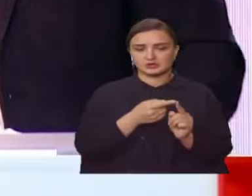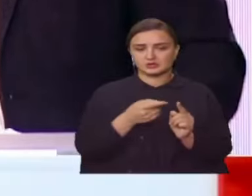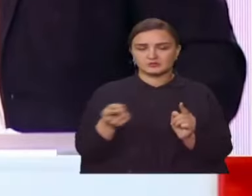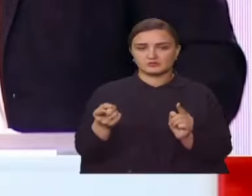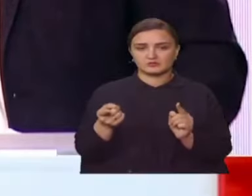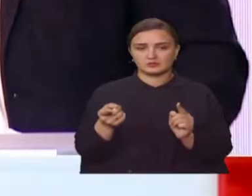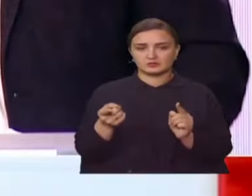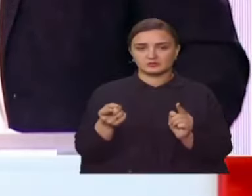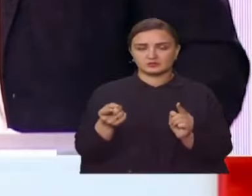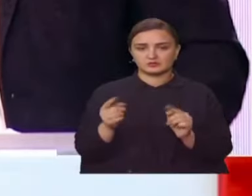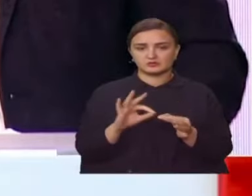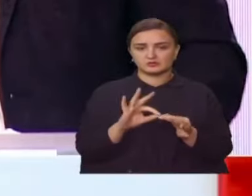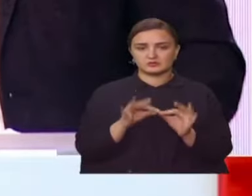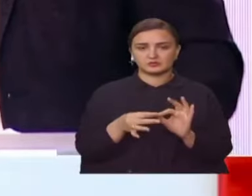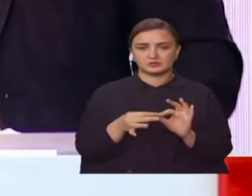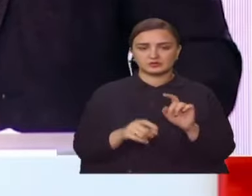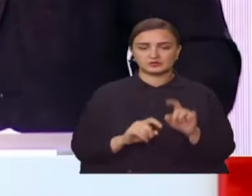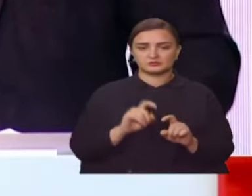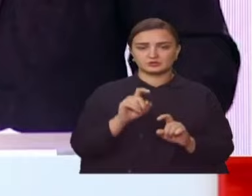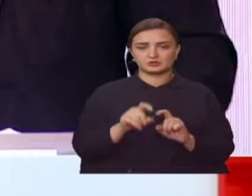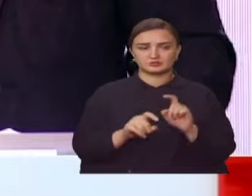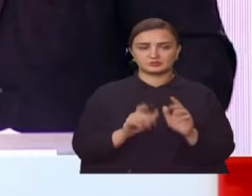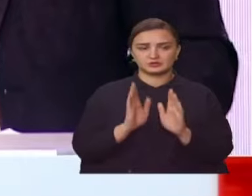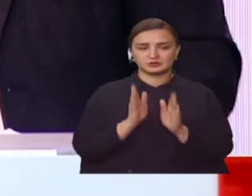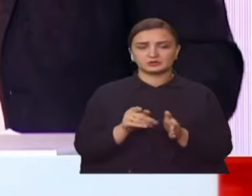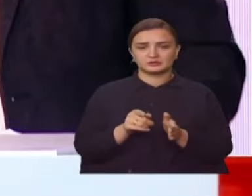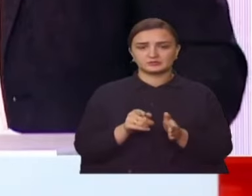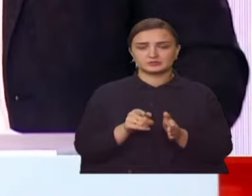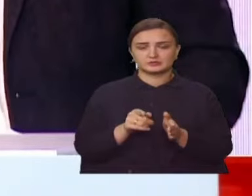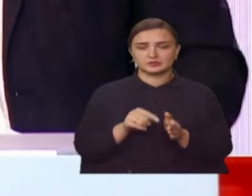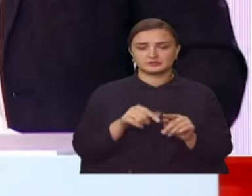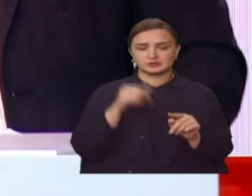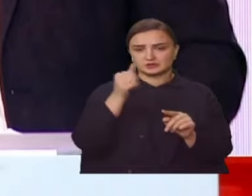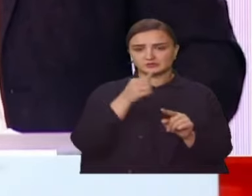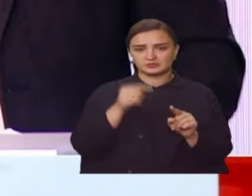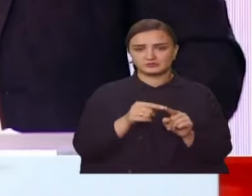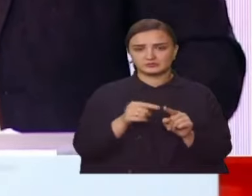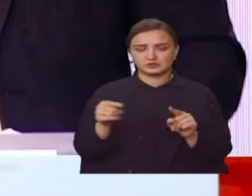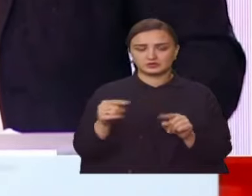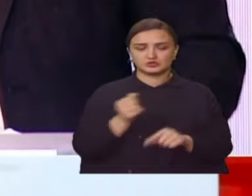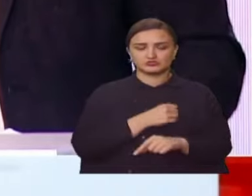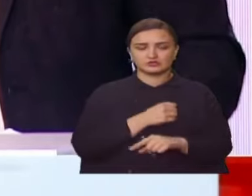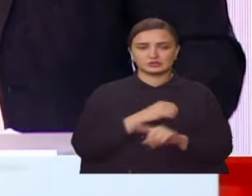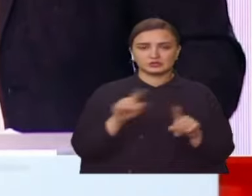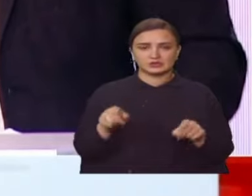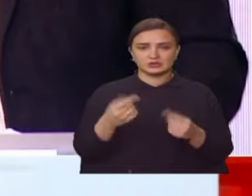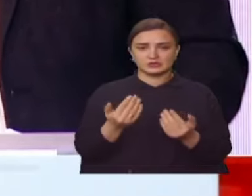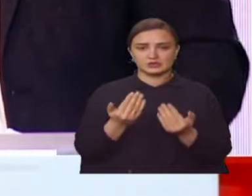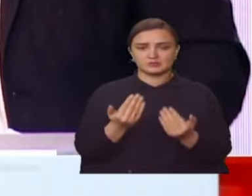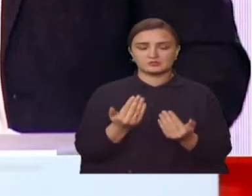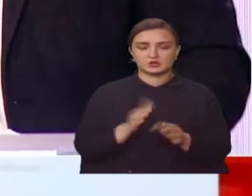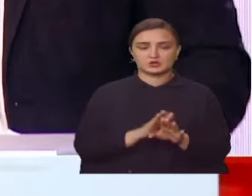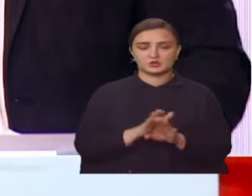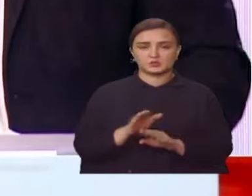განმავლობაში ამ მიმართულებით კონკრეტული ნაბიჯები გადაიტვება, ისევე როგორც ამ წლების მანძილზე ჯარის გაძლიერებისთვის, მისი